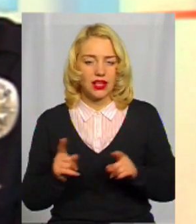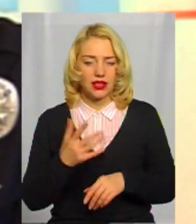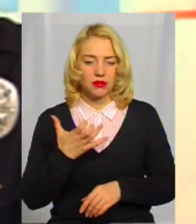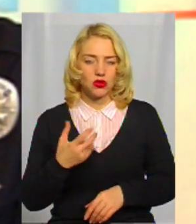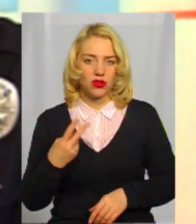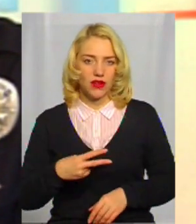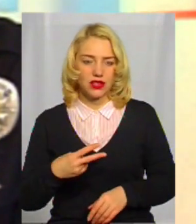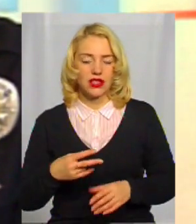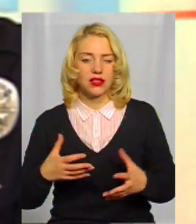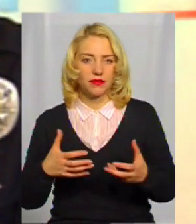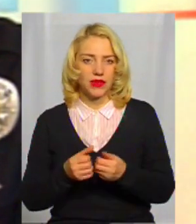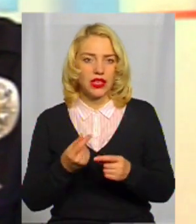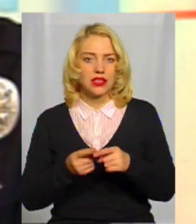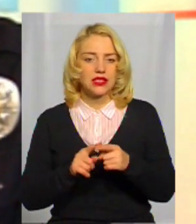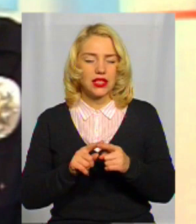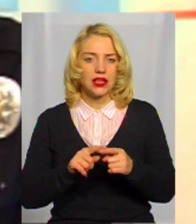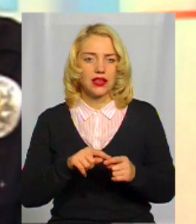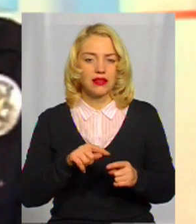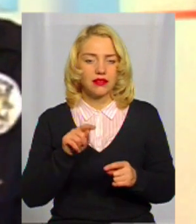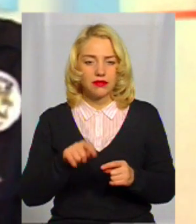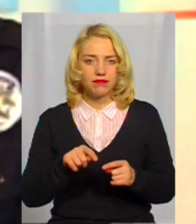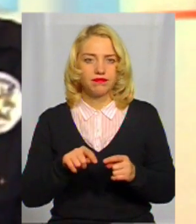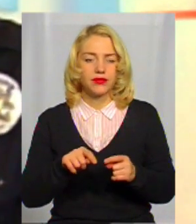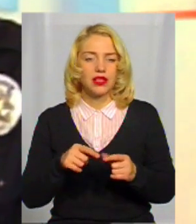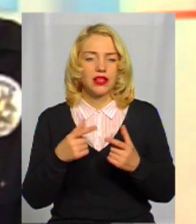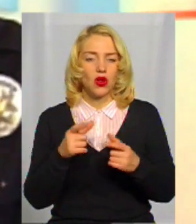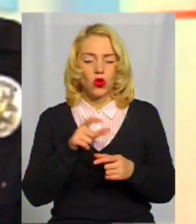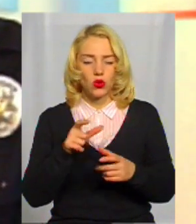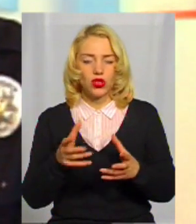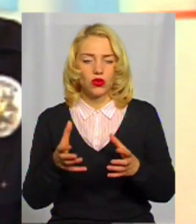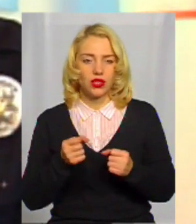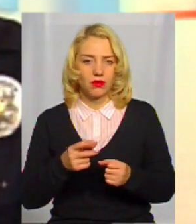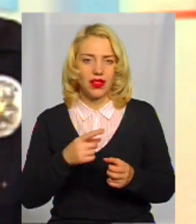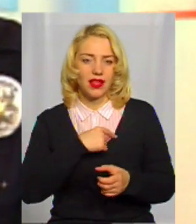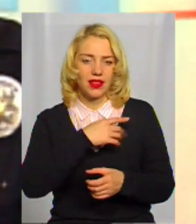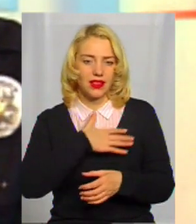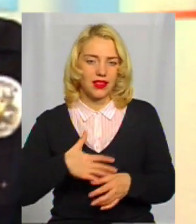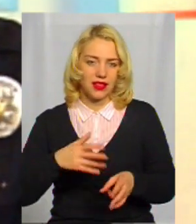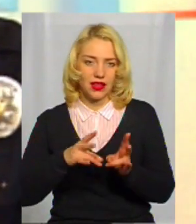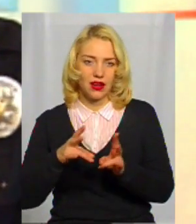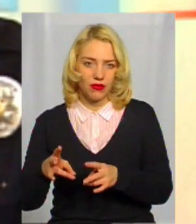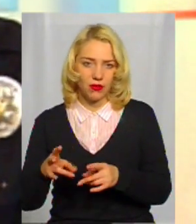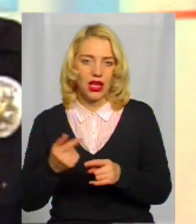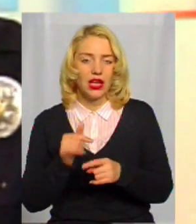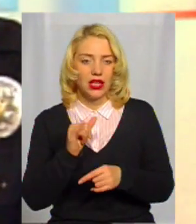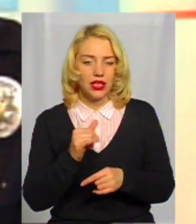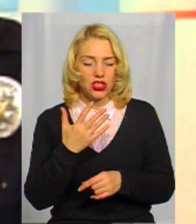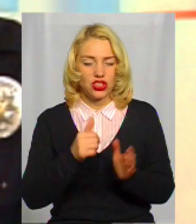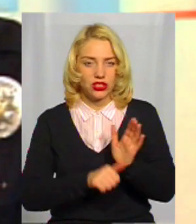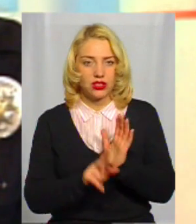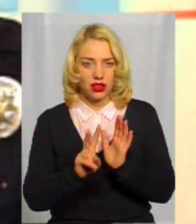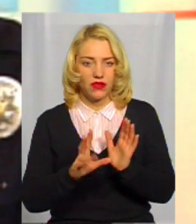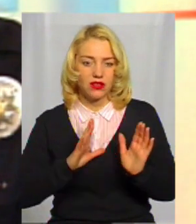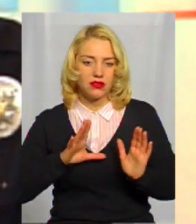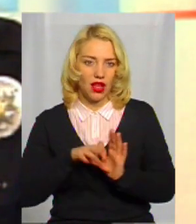520 дорожньо-транспортних пригод – це пригоди, в яких отримали люди різного ступеню тяжкості травми. При цьому 62 людини загинуло